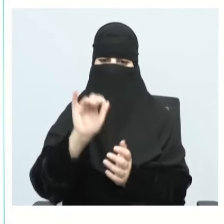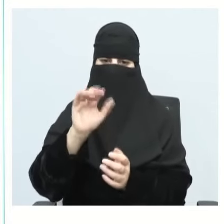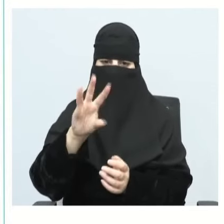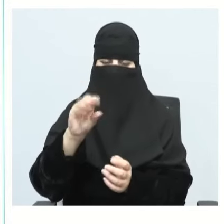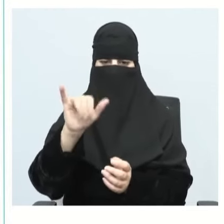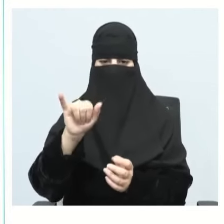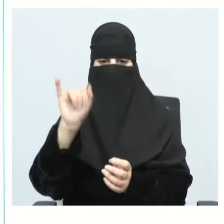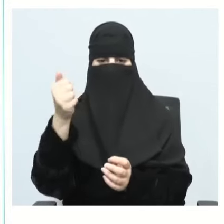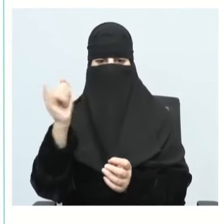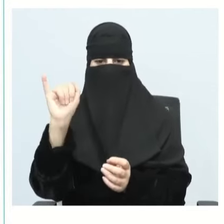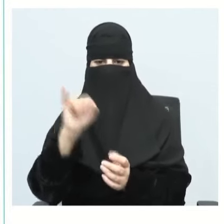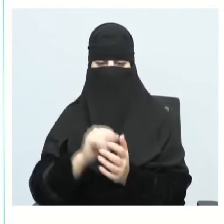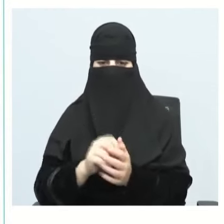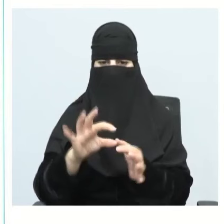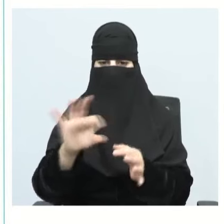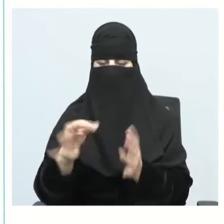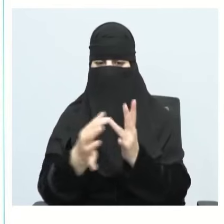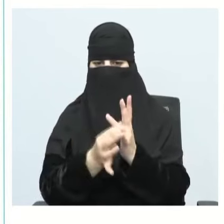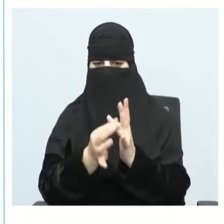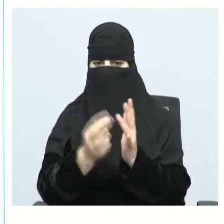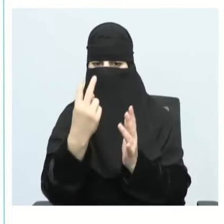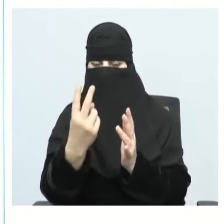من اربع خواتم يعني